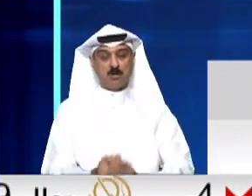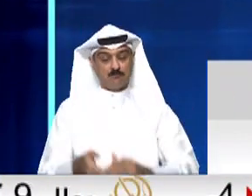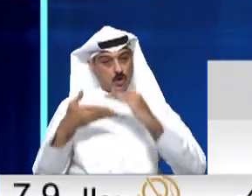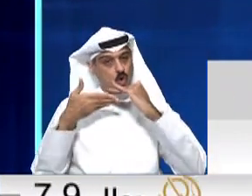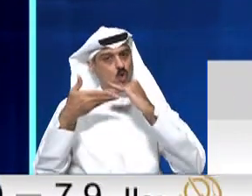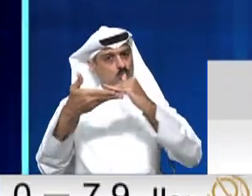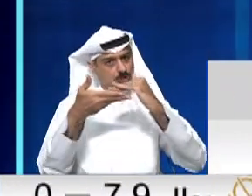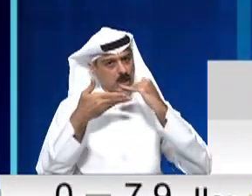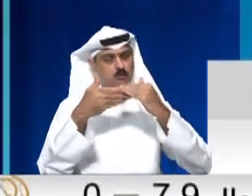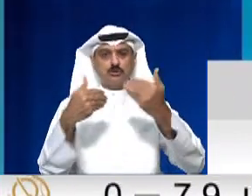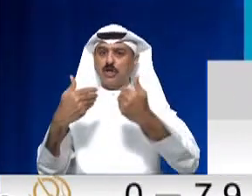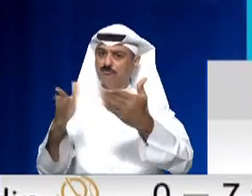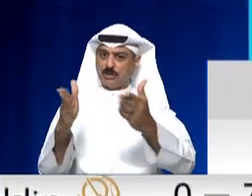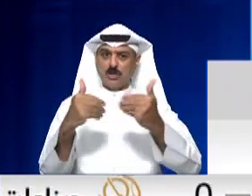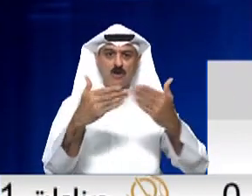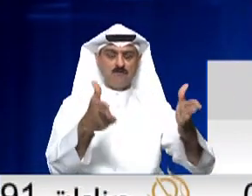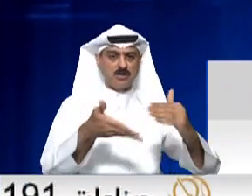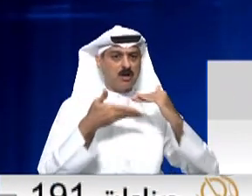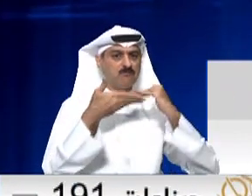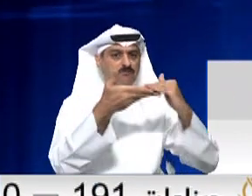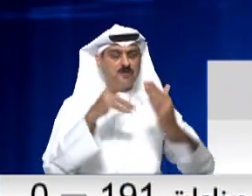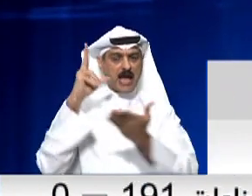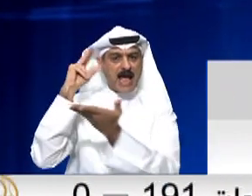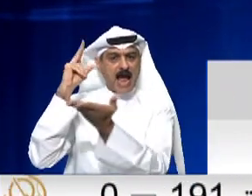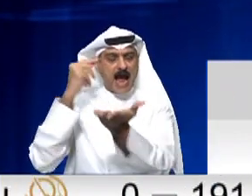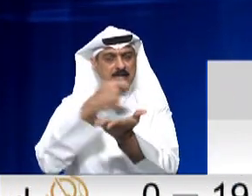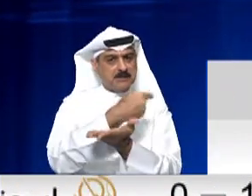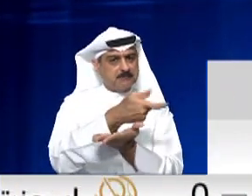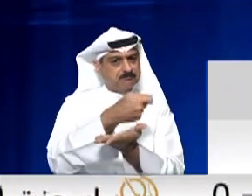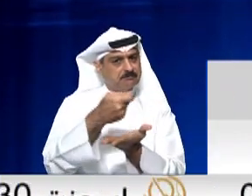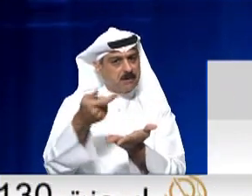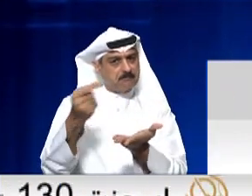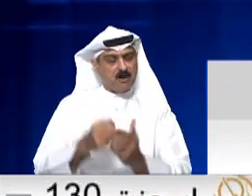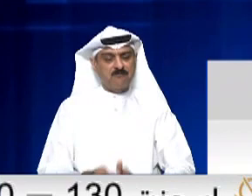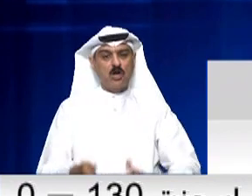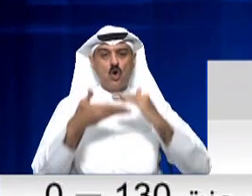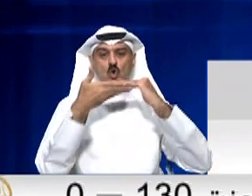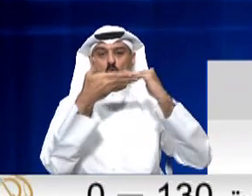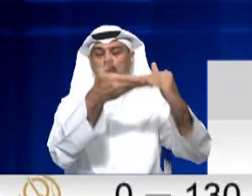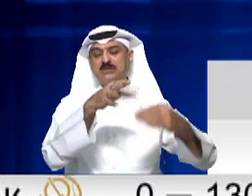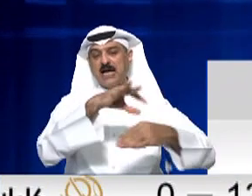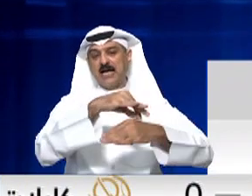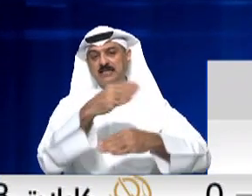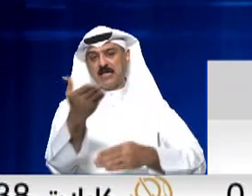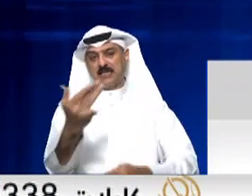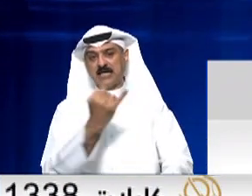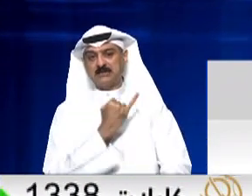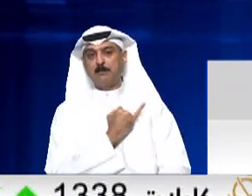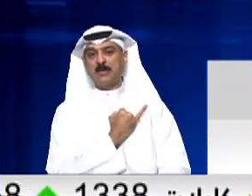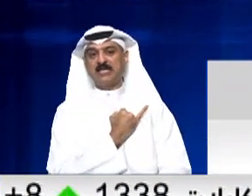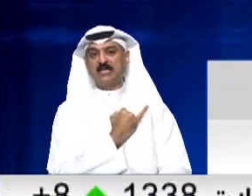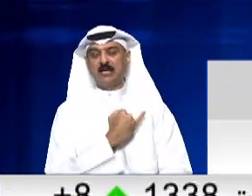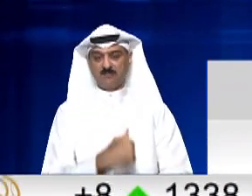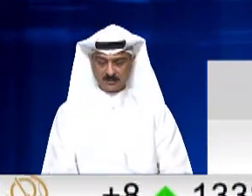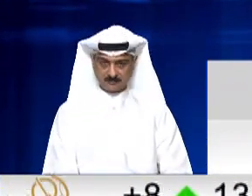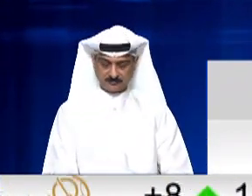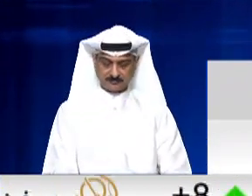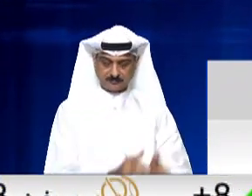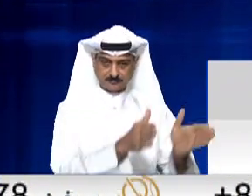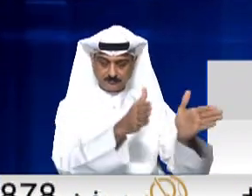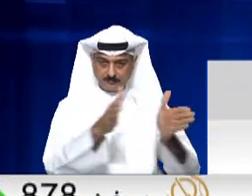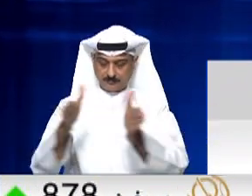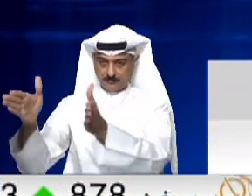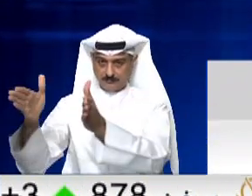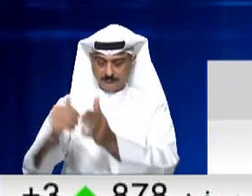والمواد المخصصه بالاحتياجات الانسانيه لاغاثه السكان المدنيين في غزه وفي الوقت